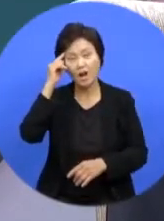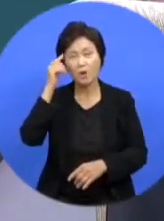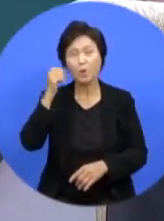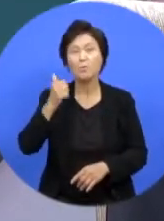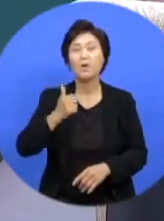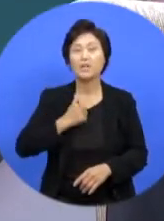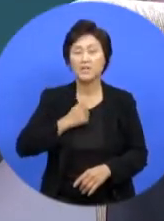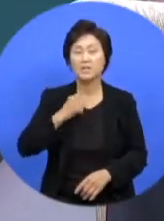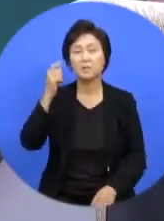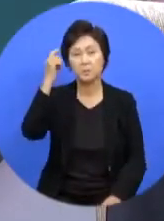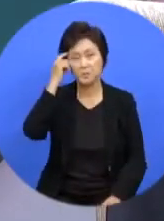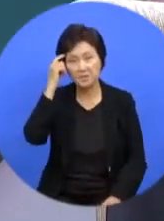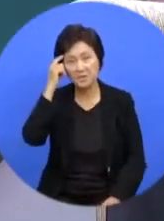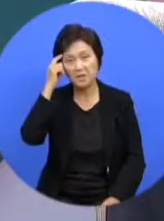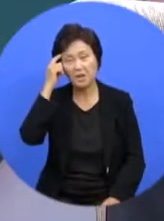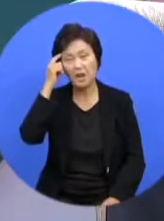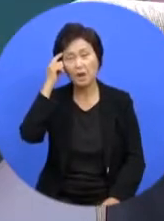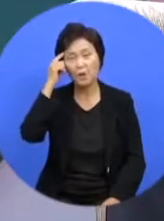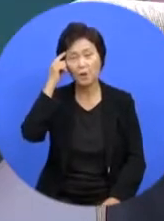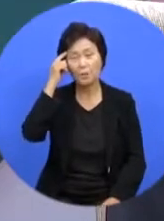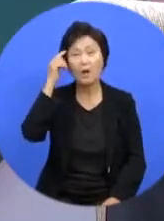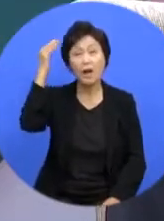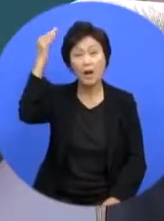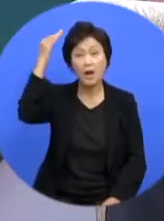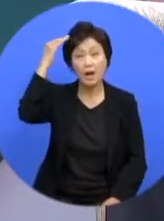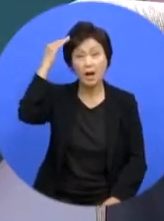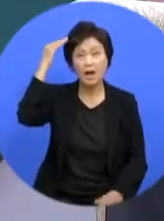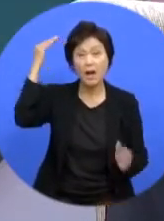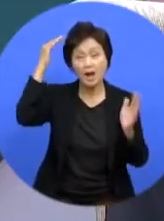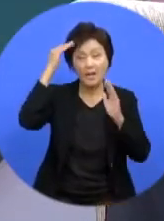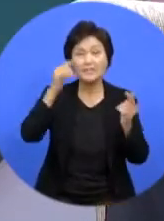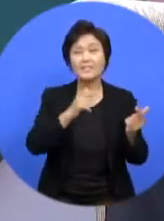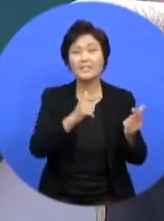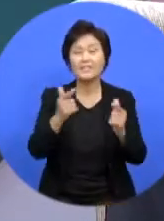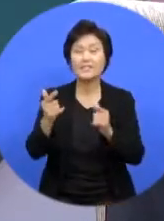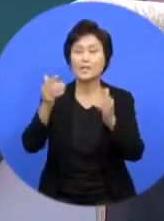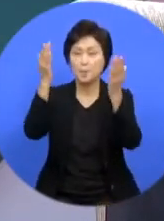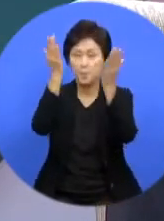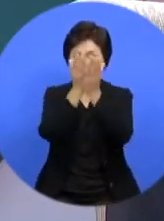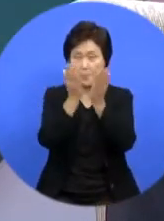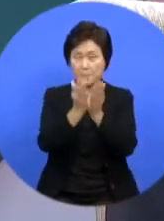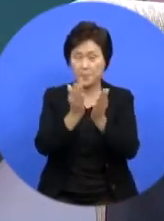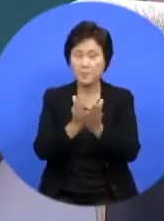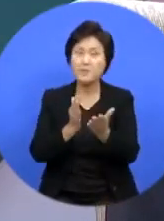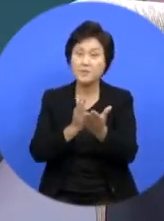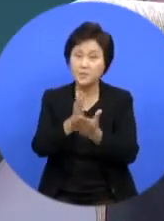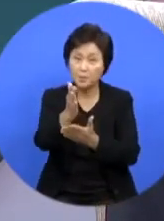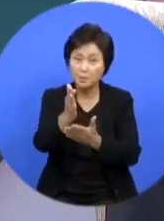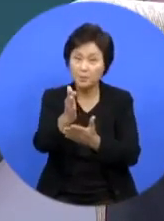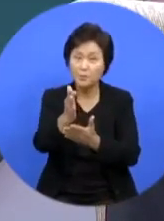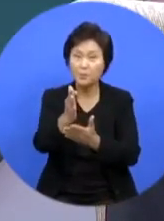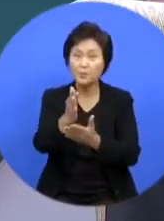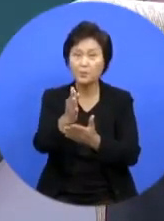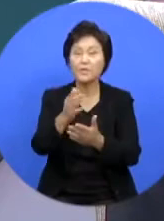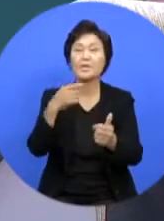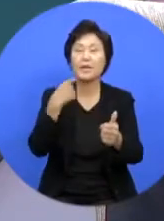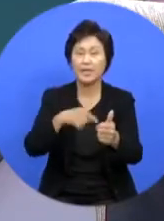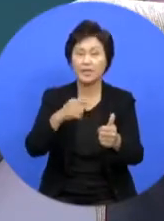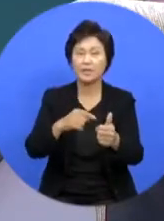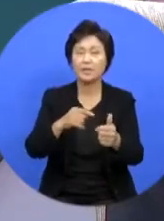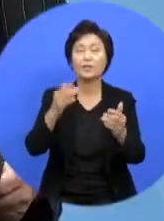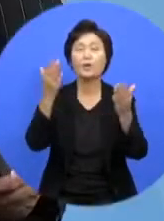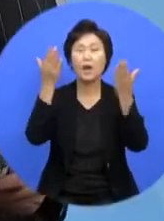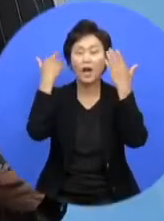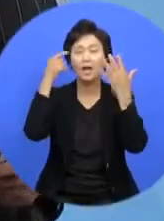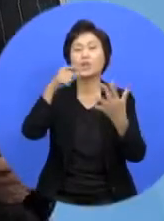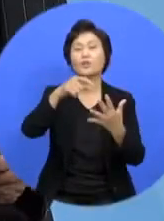같이 응원해봐가지고 학생들에 예. 맞는 전공하고 네. 이제 성격에 따라서 학생을 학교를 선택하는 거죠. 그러니까 무려